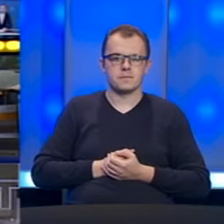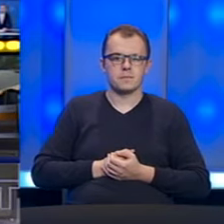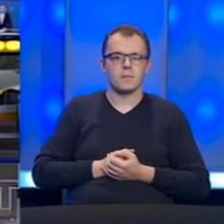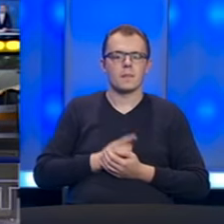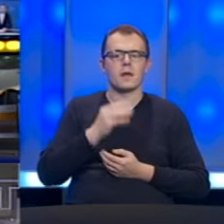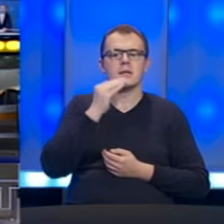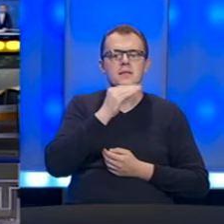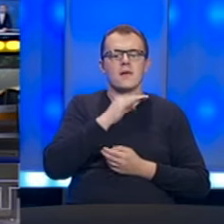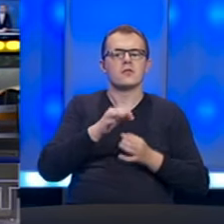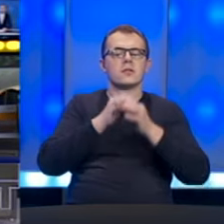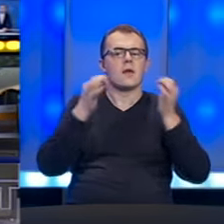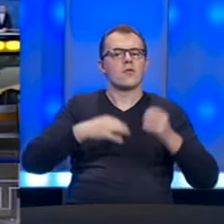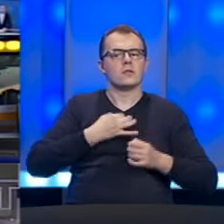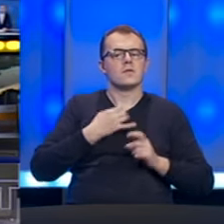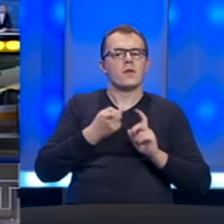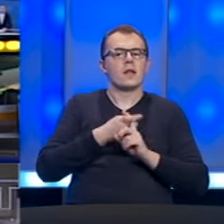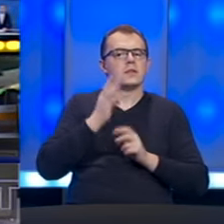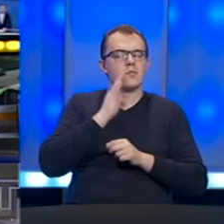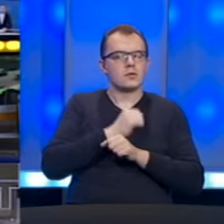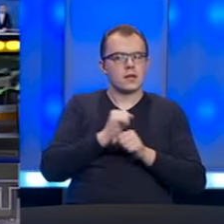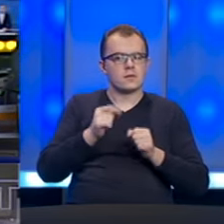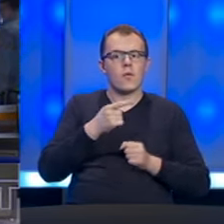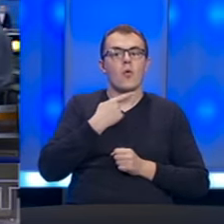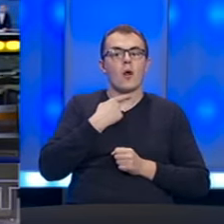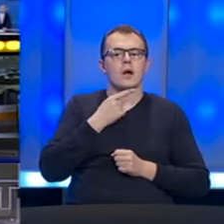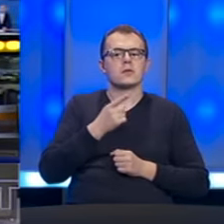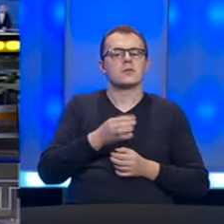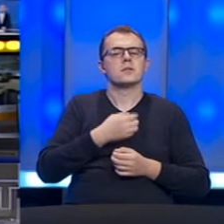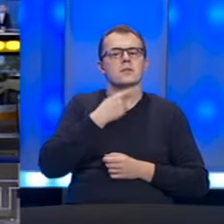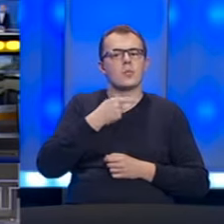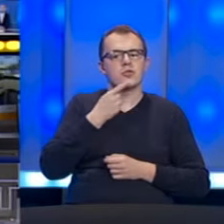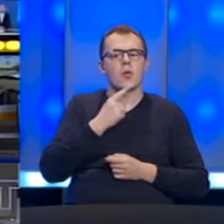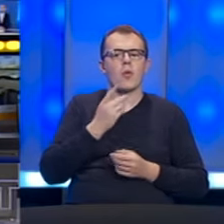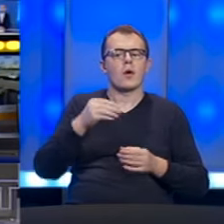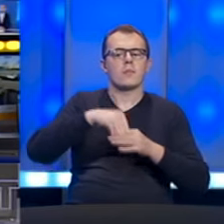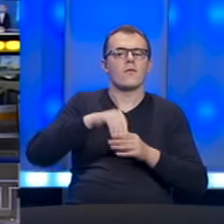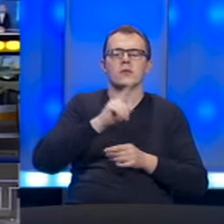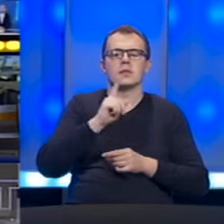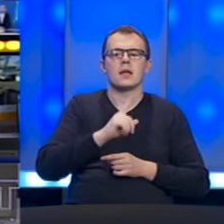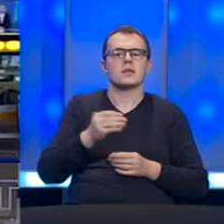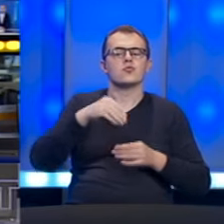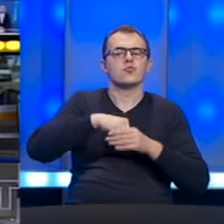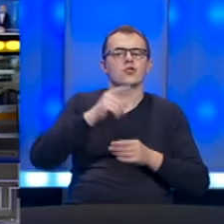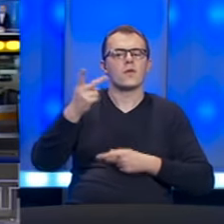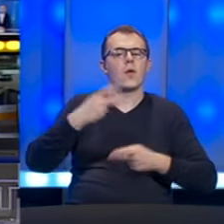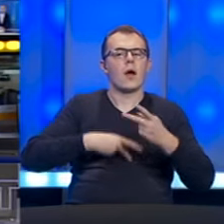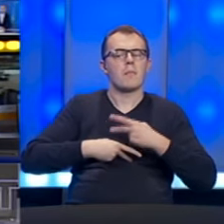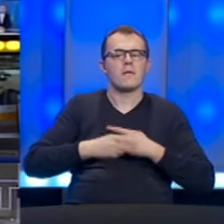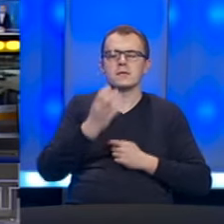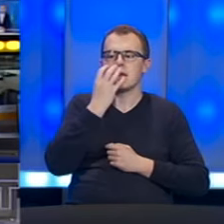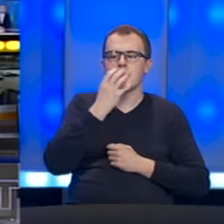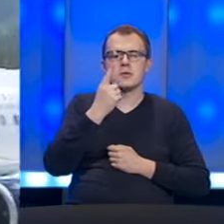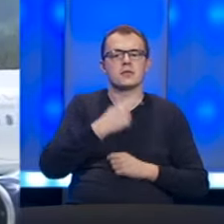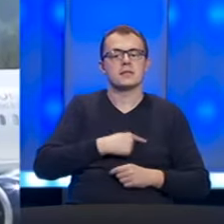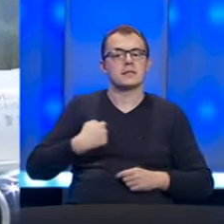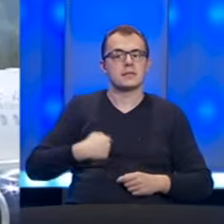Zavod za javno zdravstvo Federacije Bosne i Hercegovine oglasio se saopštenjem u kojem navodi da nisu učestvovali u nabavci respiratora iz